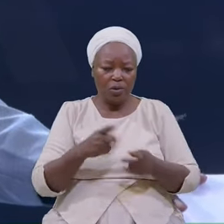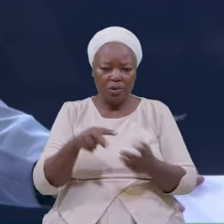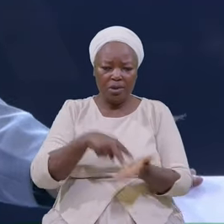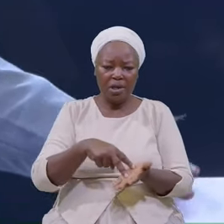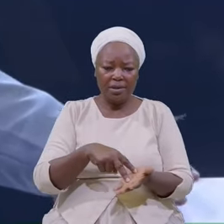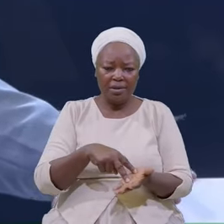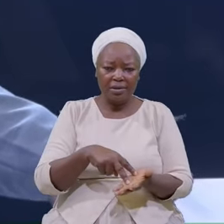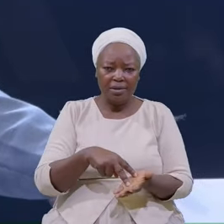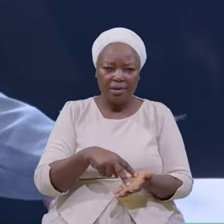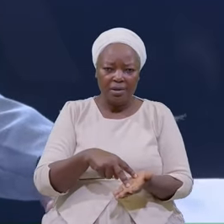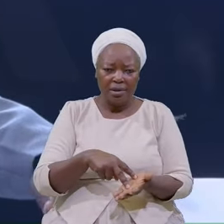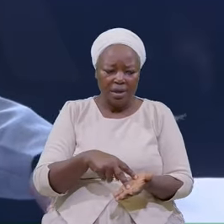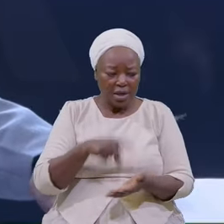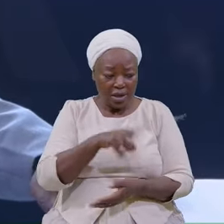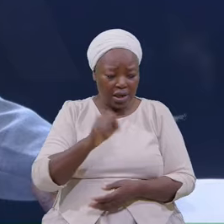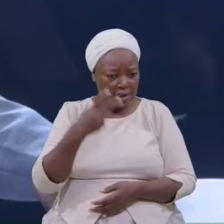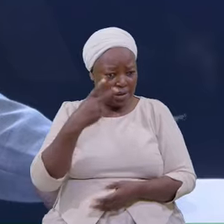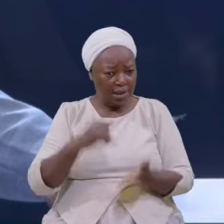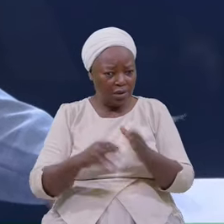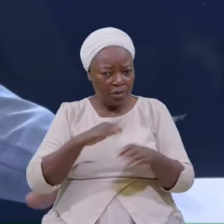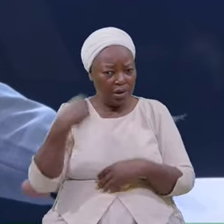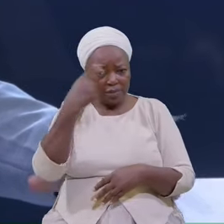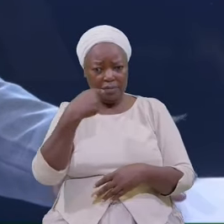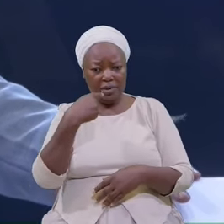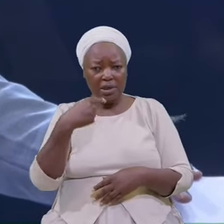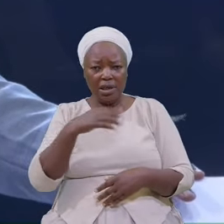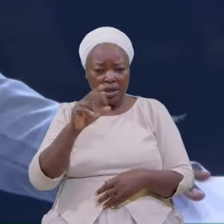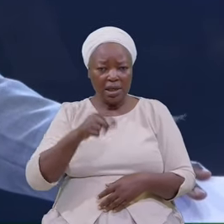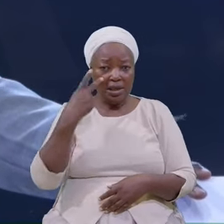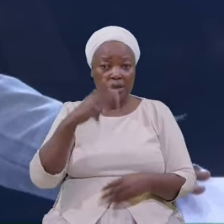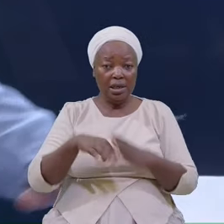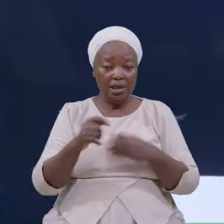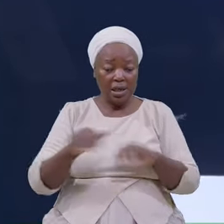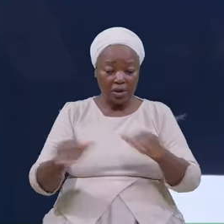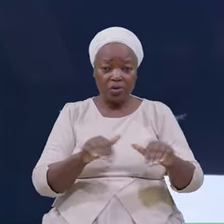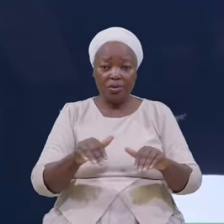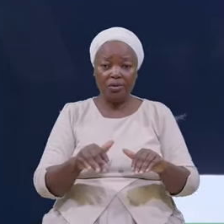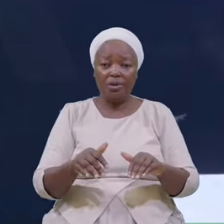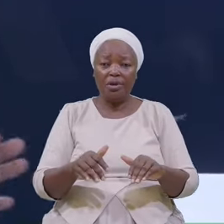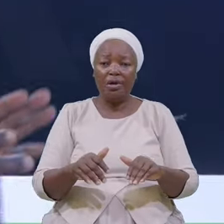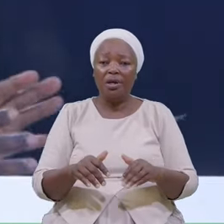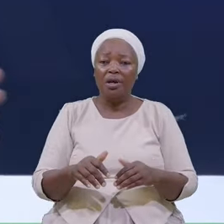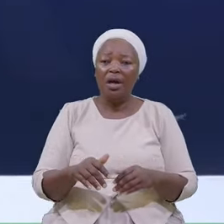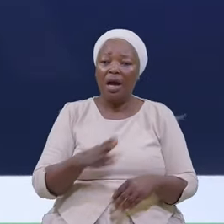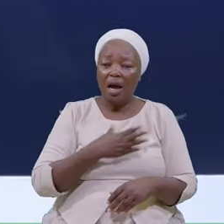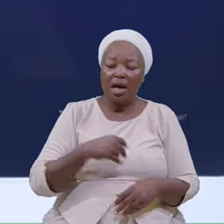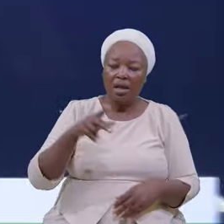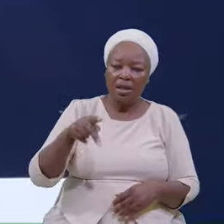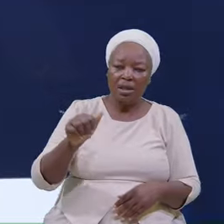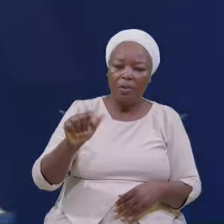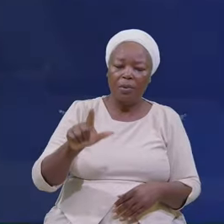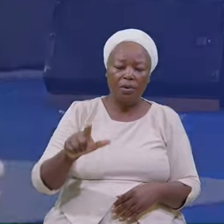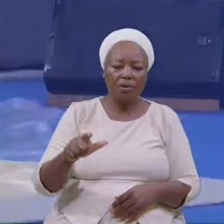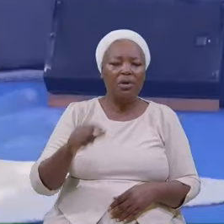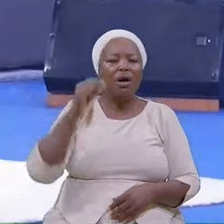penché vers le devant comme s'il allait se lever. Et Paul pouvait voir ça. He could see it in his actions. Paul pouvait lire cela dans ses actions.